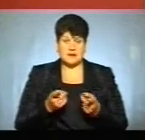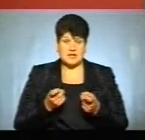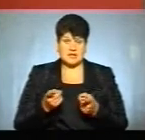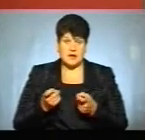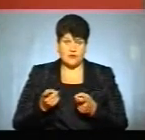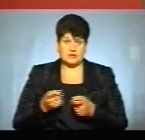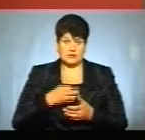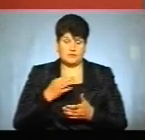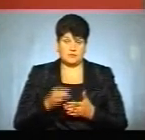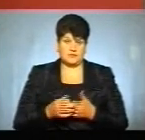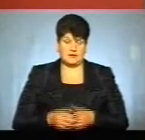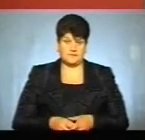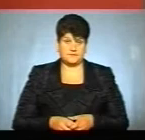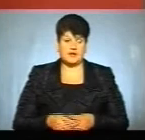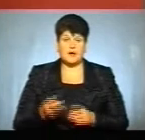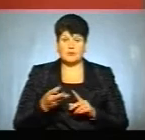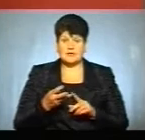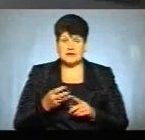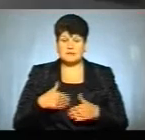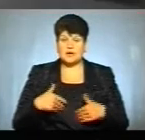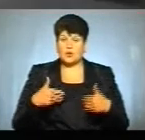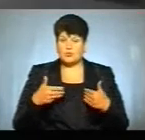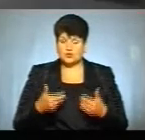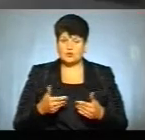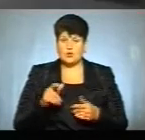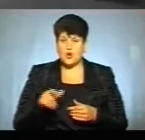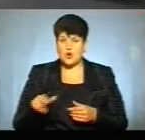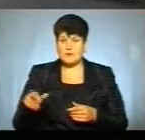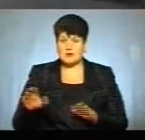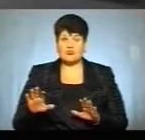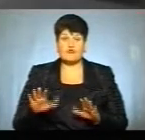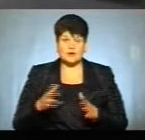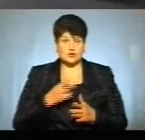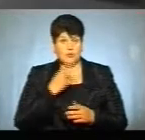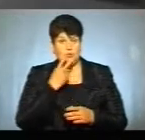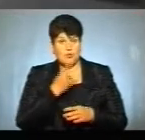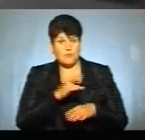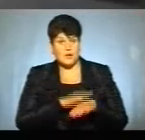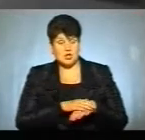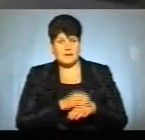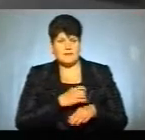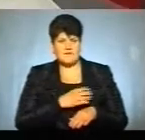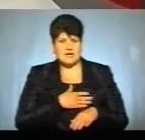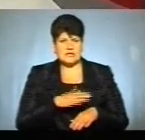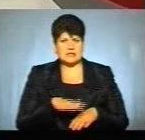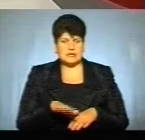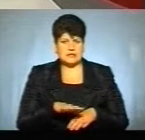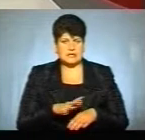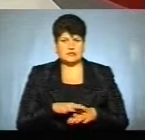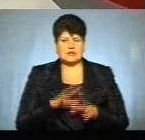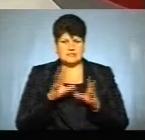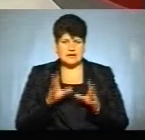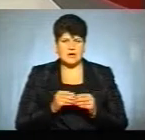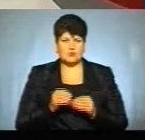відповідальності. По-третє, ми рекомендуємо громадянам у випадку, якщо вони побачили, чи на приватних територіях, чи на територіях